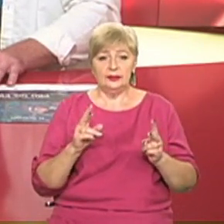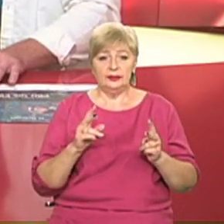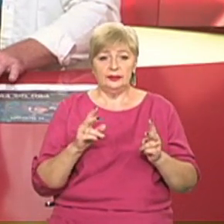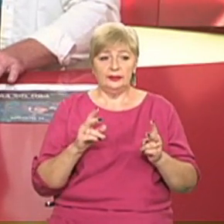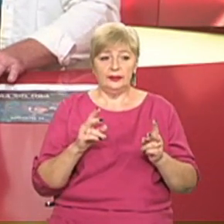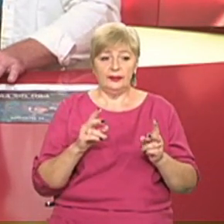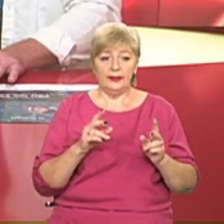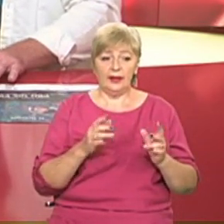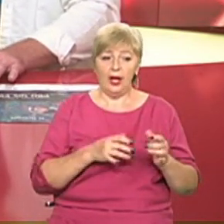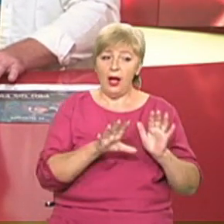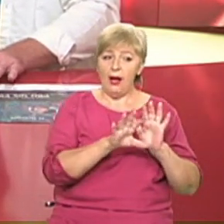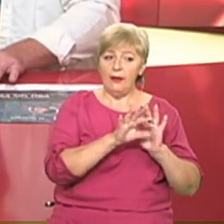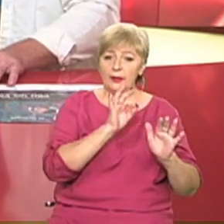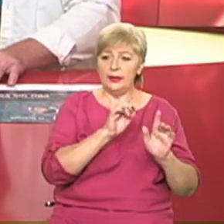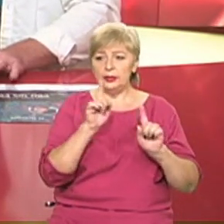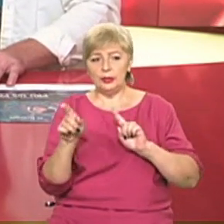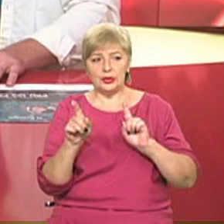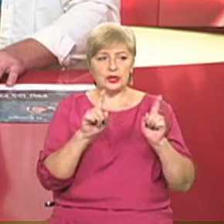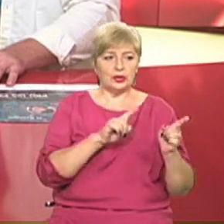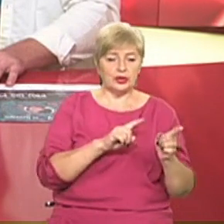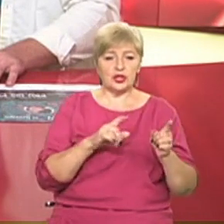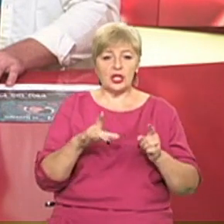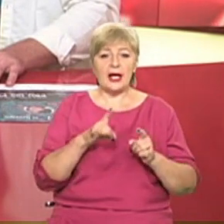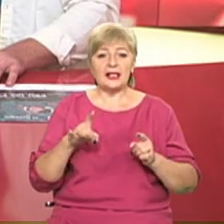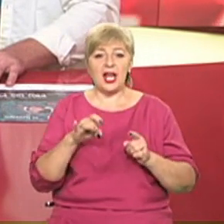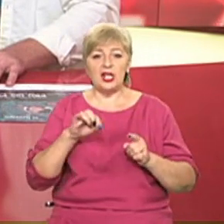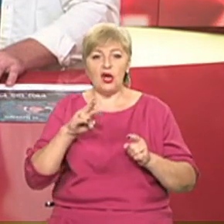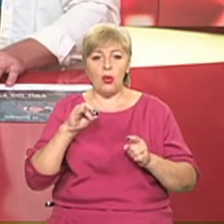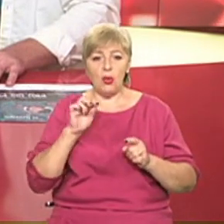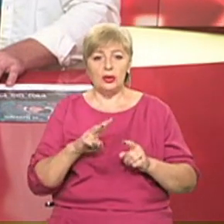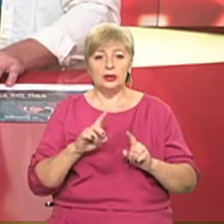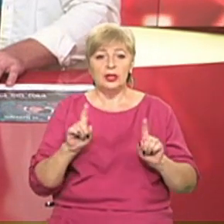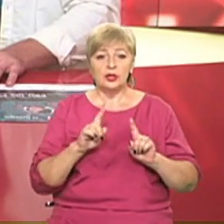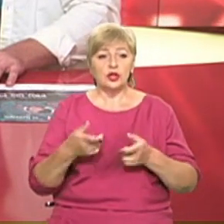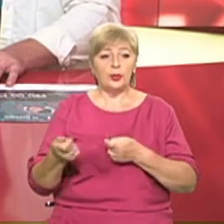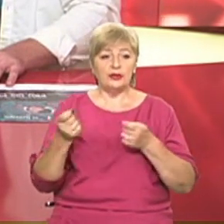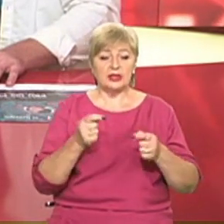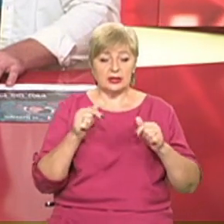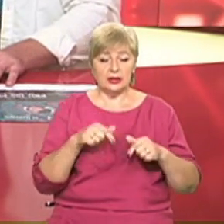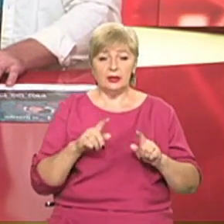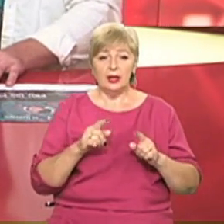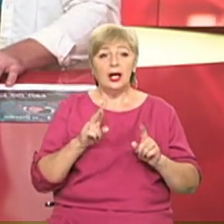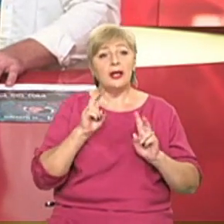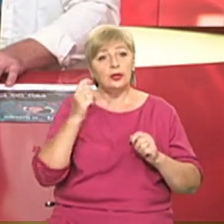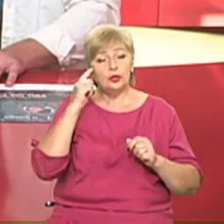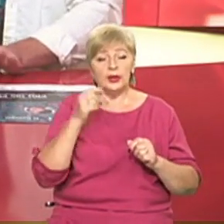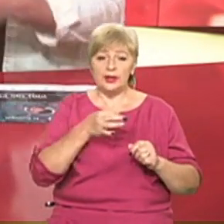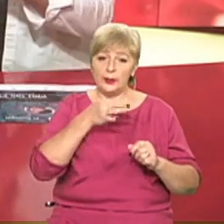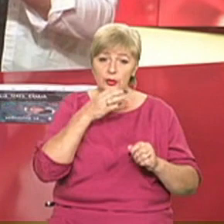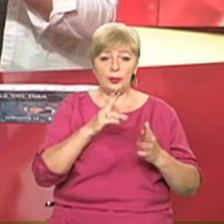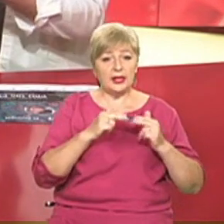вподобання того чи іншого регіону. Що ви до нас привезли? І як гадаєте, чи сподобається дніпрянам програма, з якою